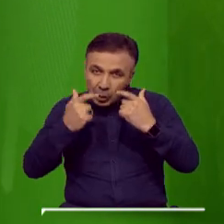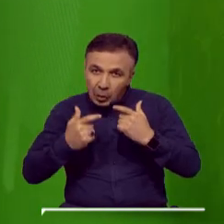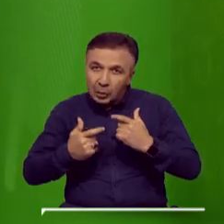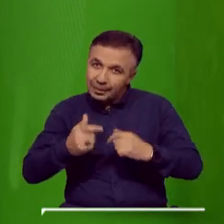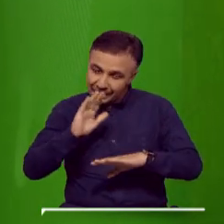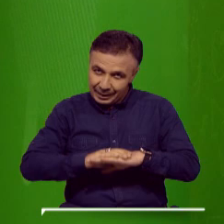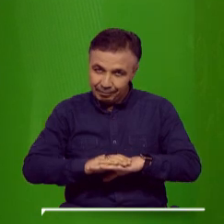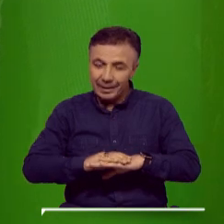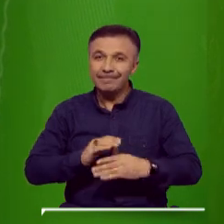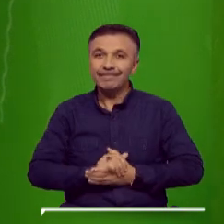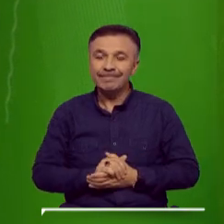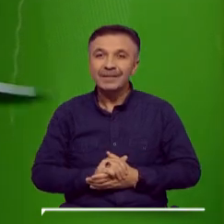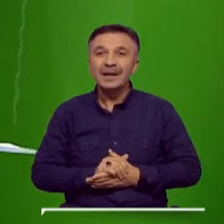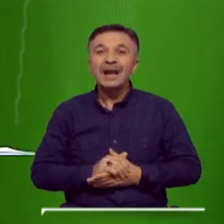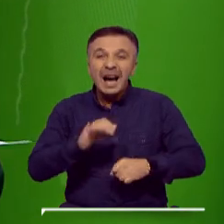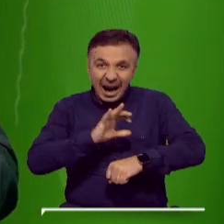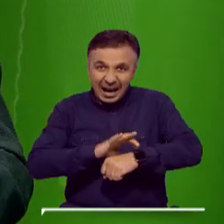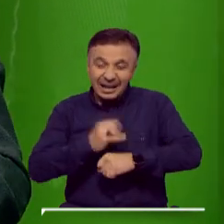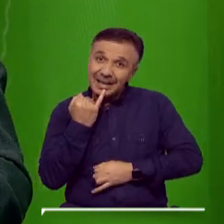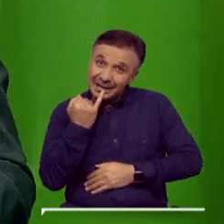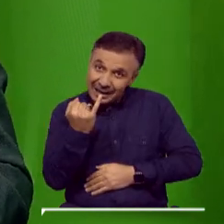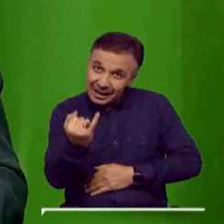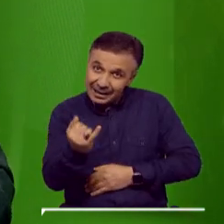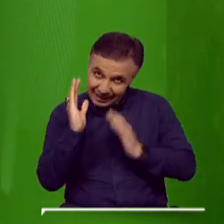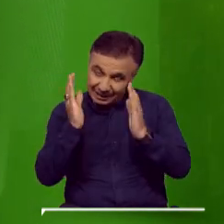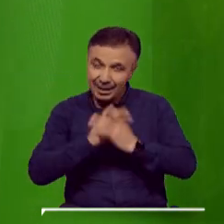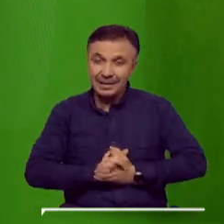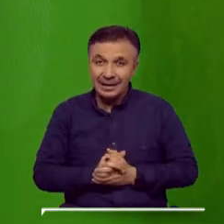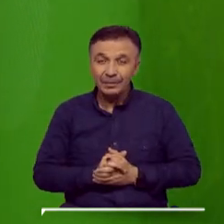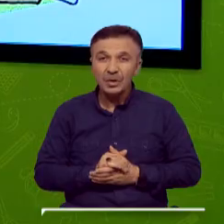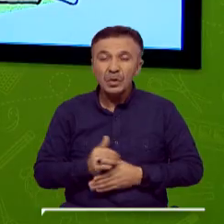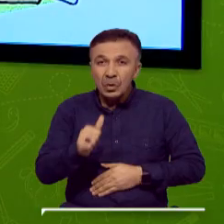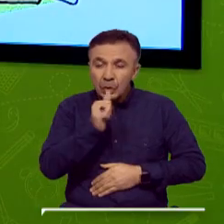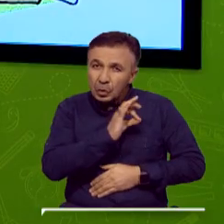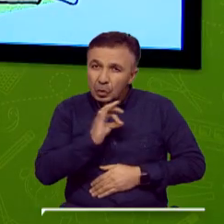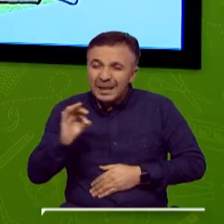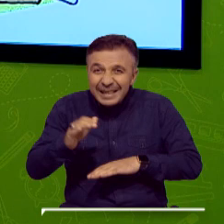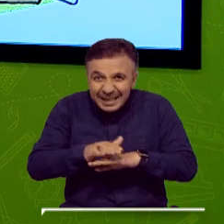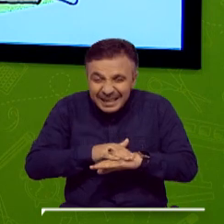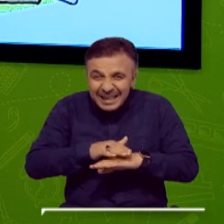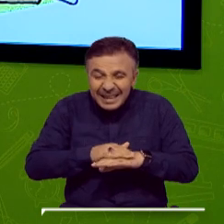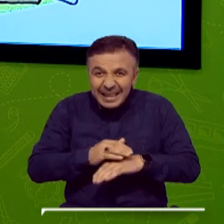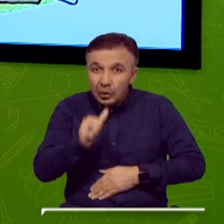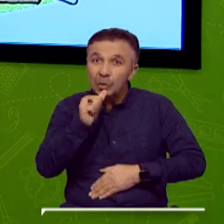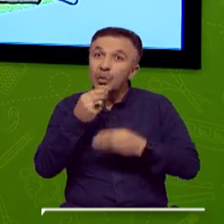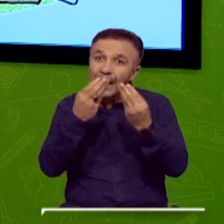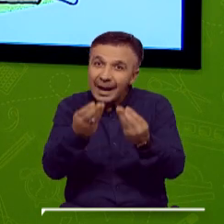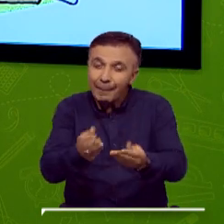getirmek, hastaları ziyaret etmek, susamış bir kediye su vermek